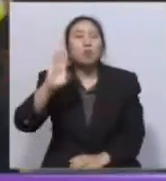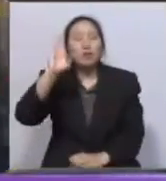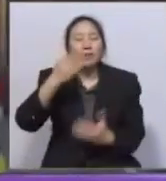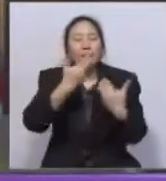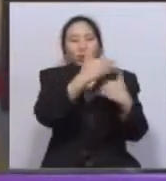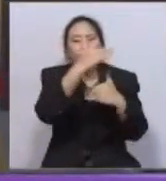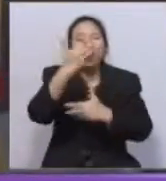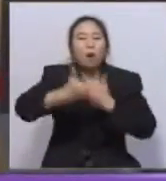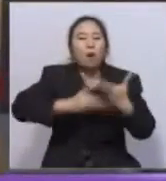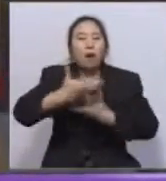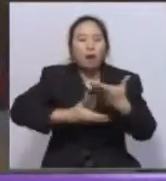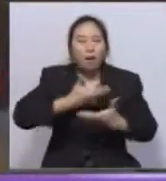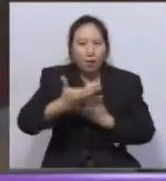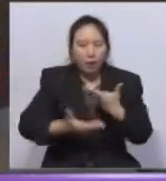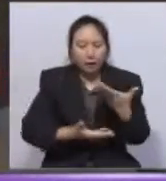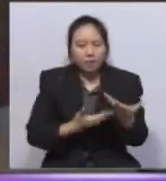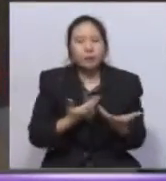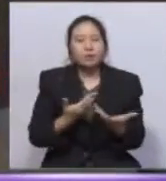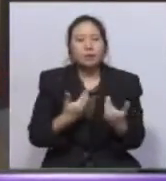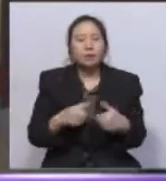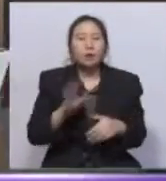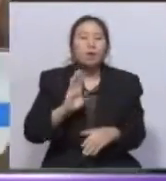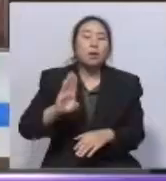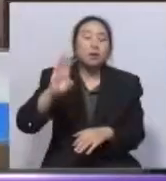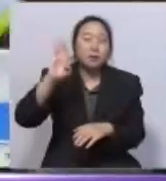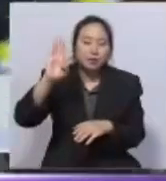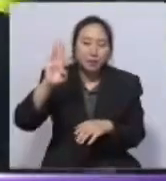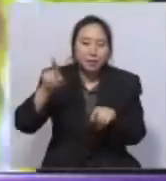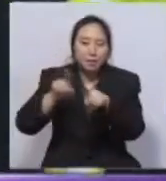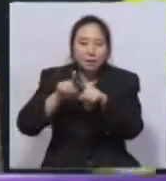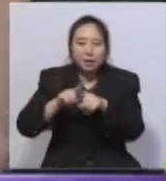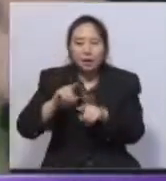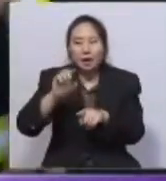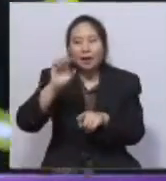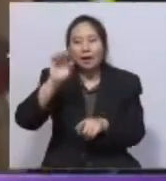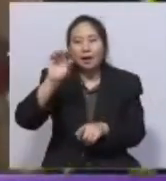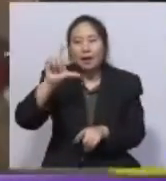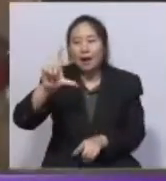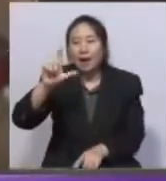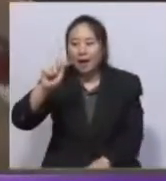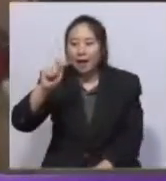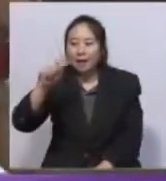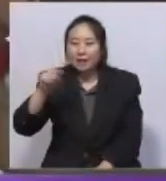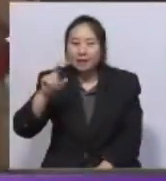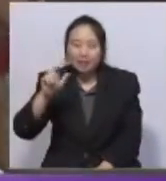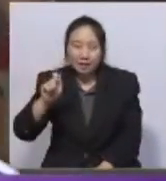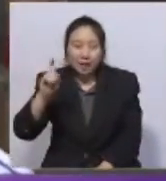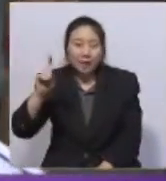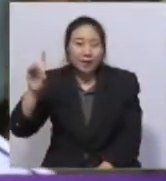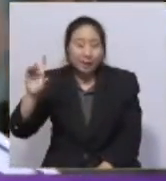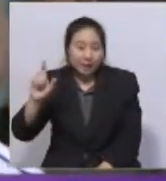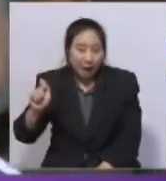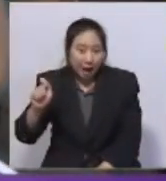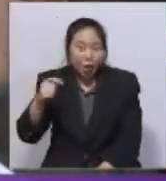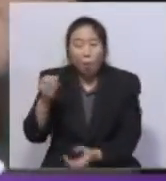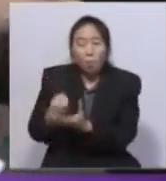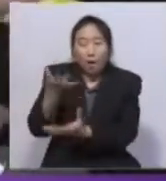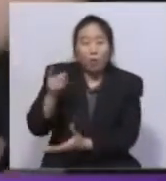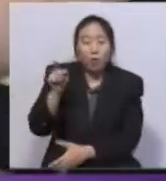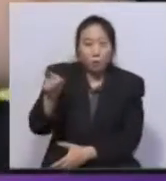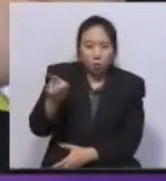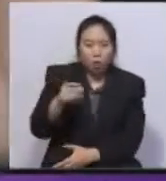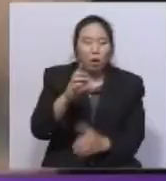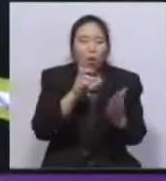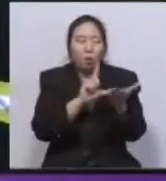วกช้อปปี้ลาซาด้าใช่ไหมเราเอาของแพงไว้ตึกนู้นของถูกอยู่ฝั่งนี้จะไว้พวกกีฬา